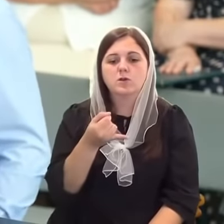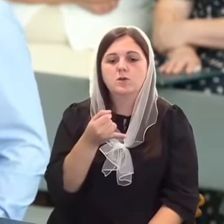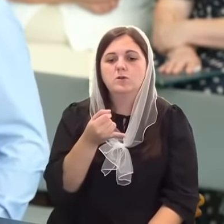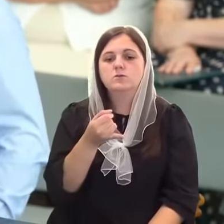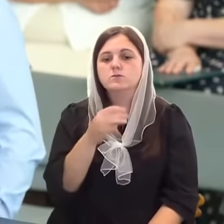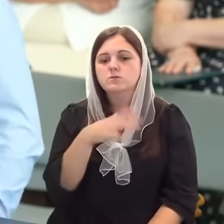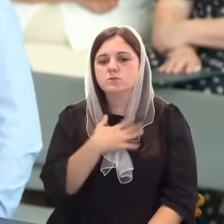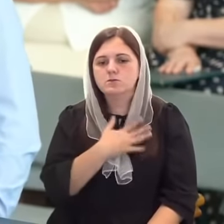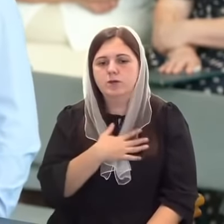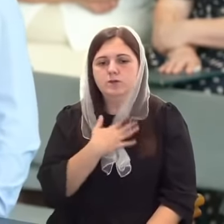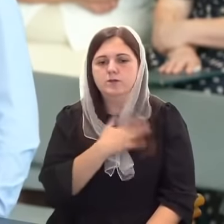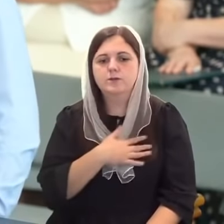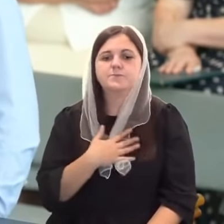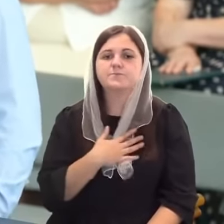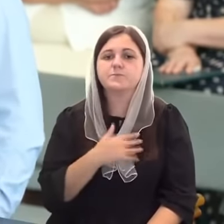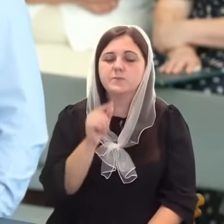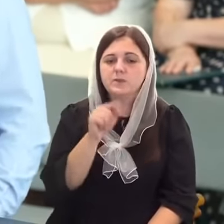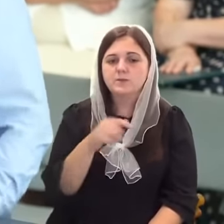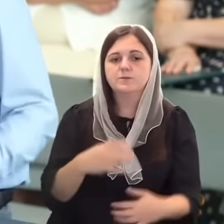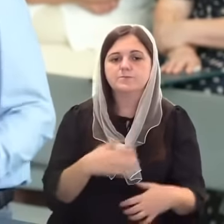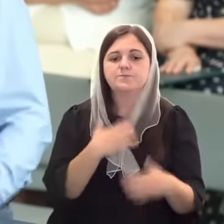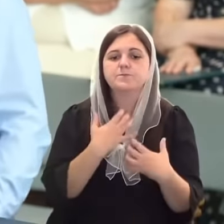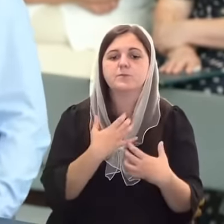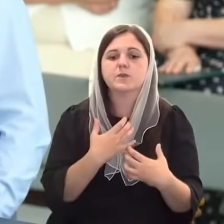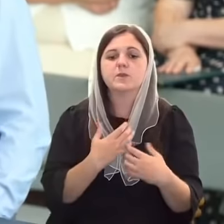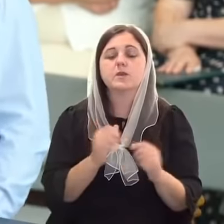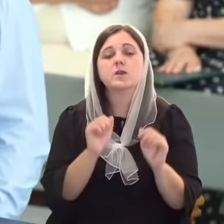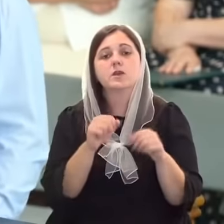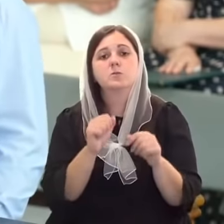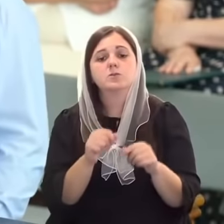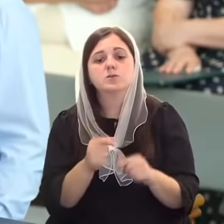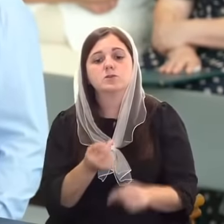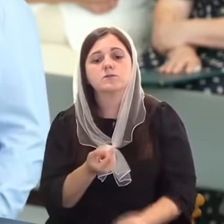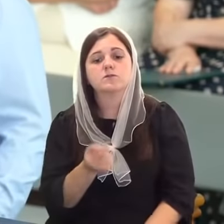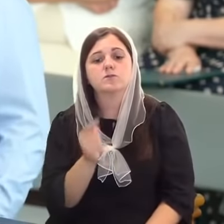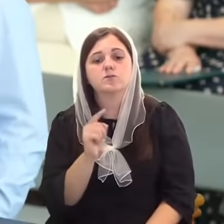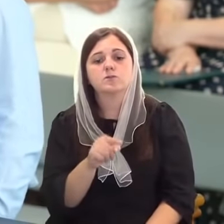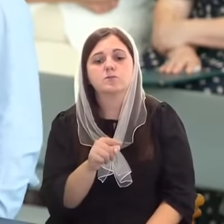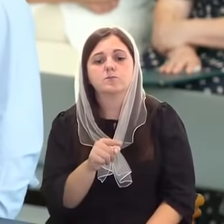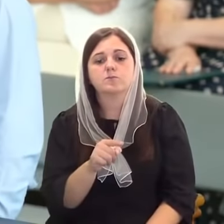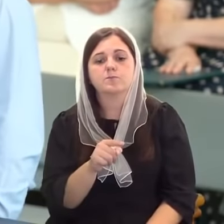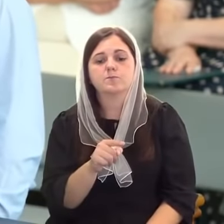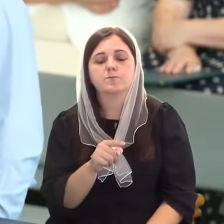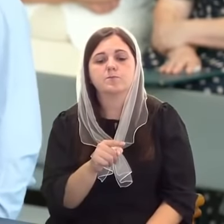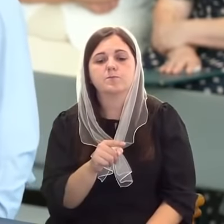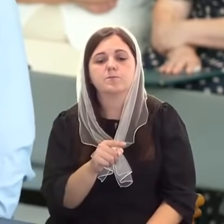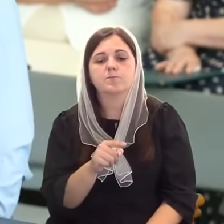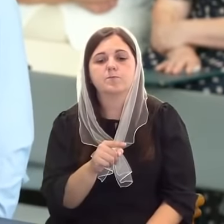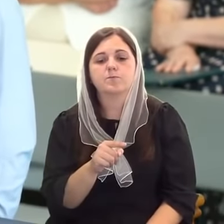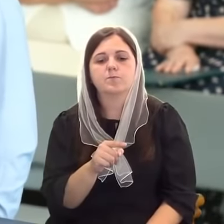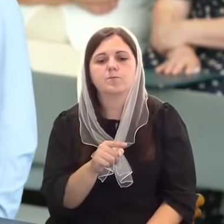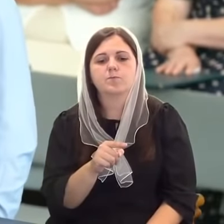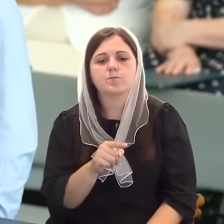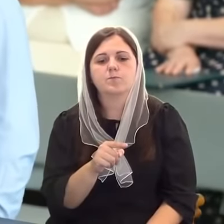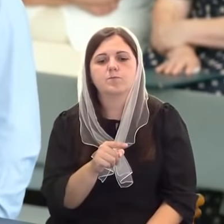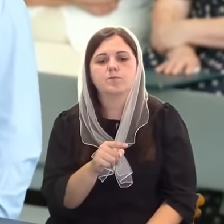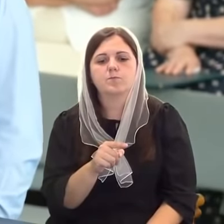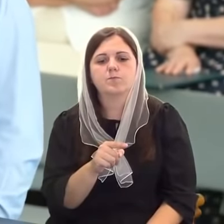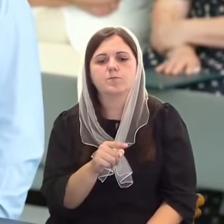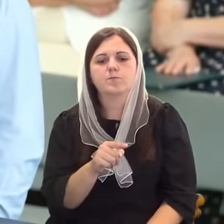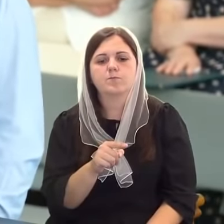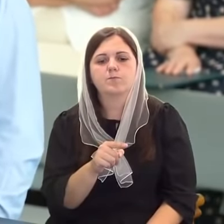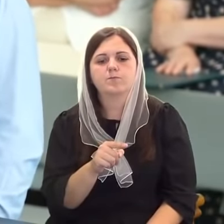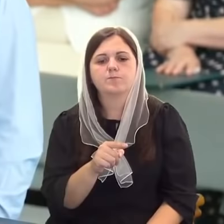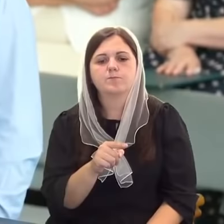они переживают эти страхи и переживания. И, возможно, моя проповедь и свидетельство для вас, чтобы помочь вам побороть